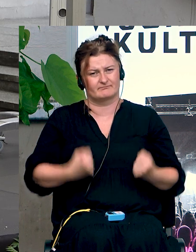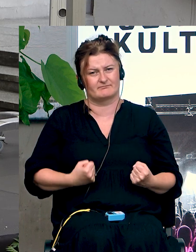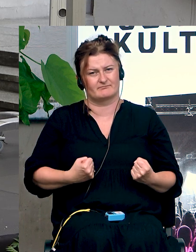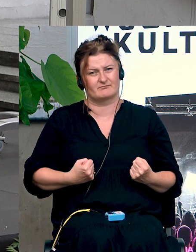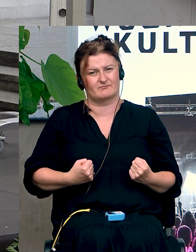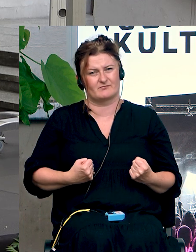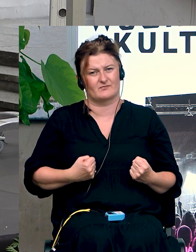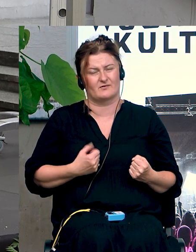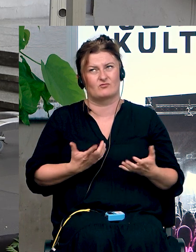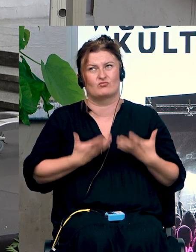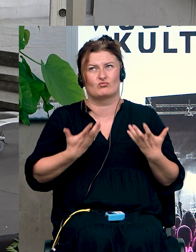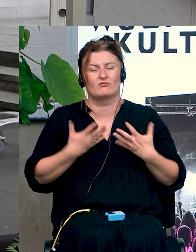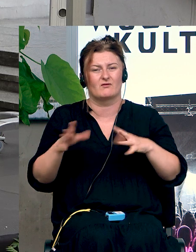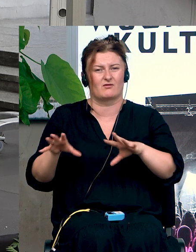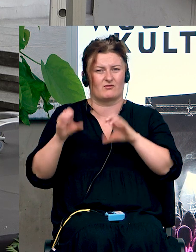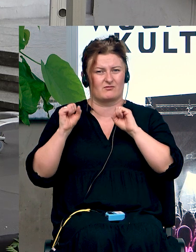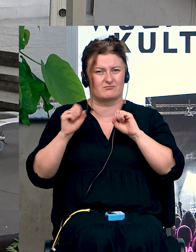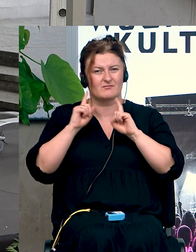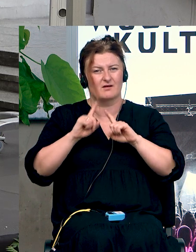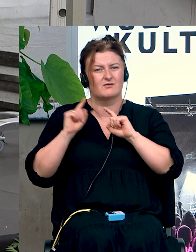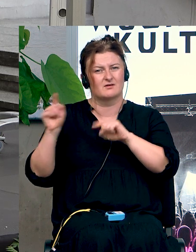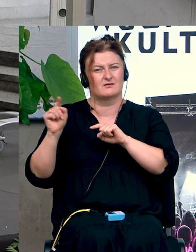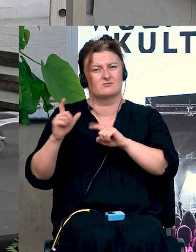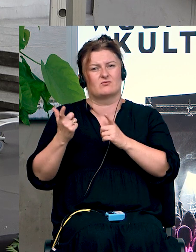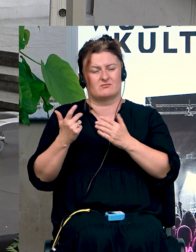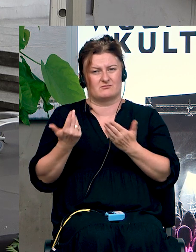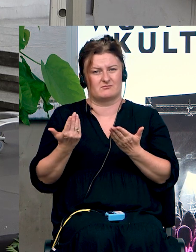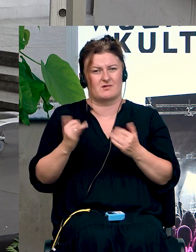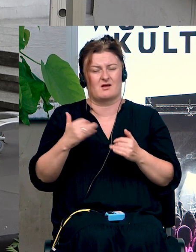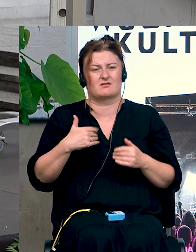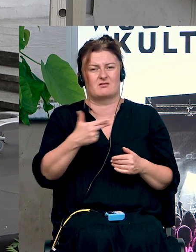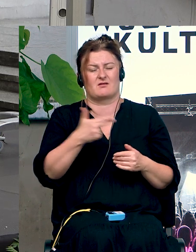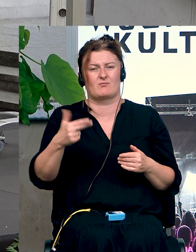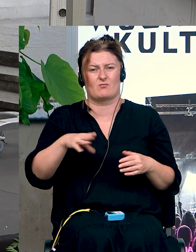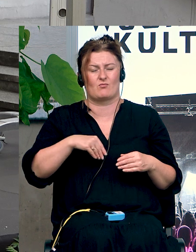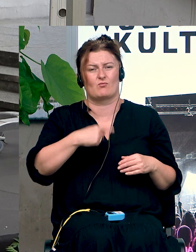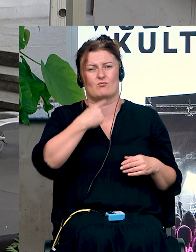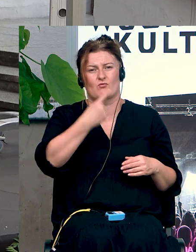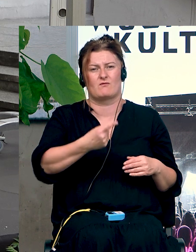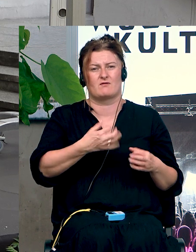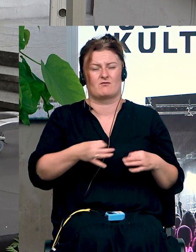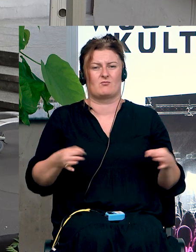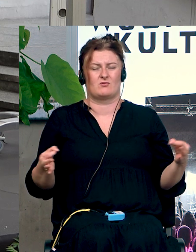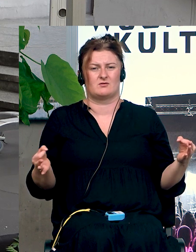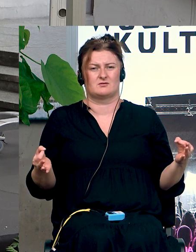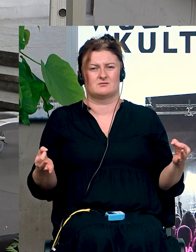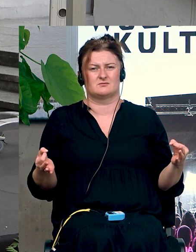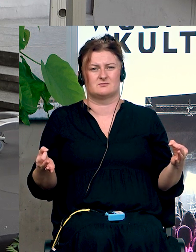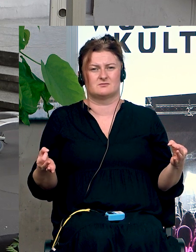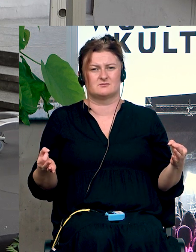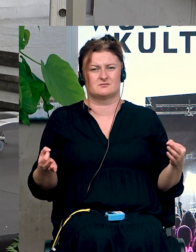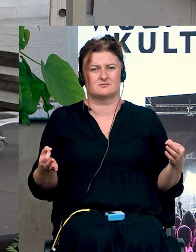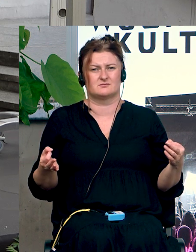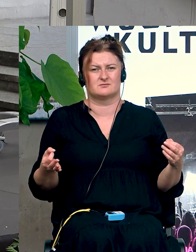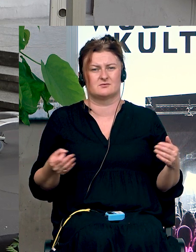я можу говорити вільно, може понад норму боліти когось іншого і викликати не зовсім реакцію,